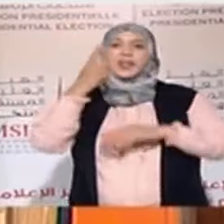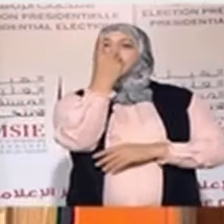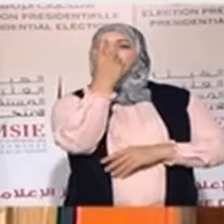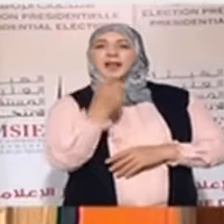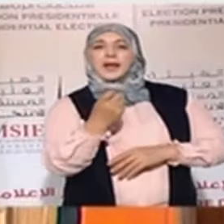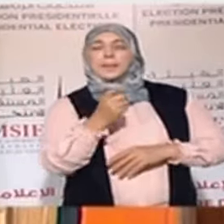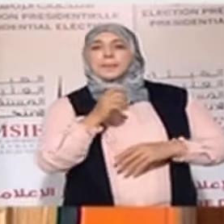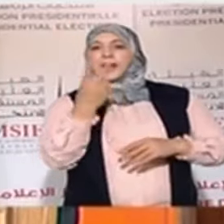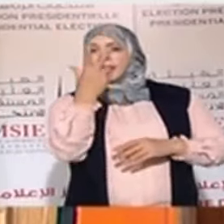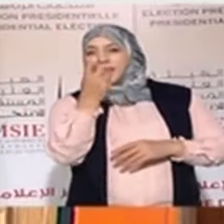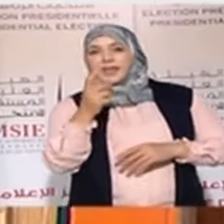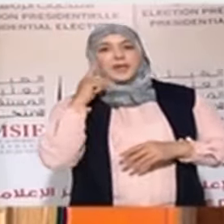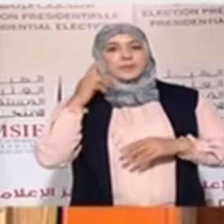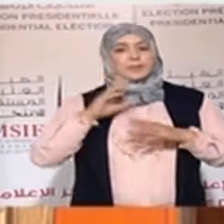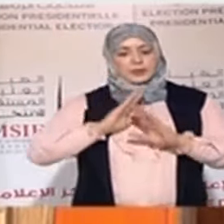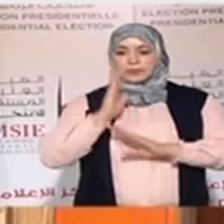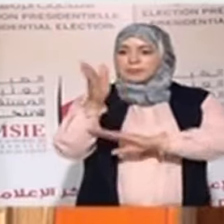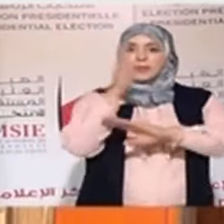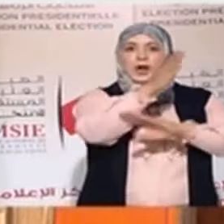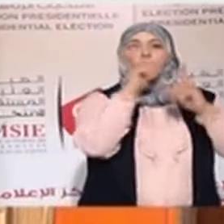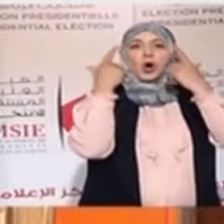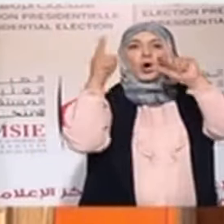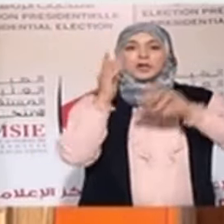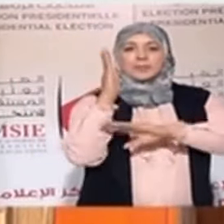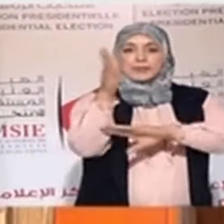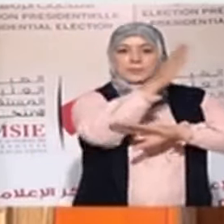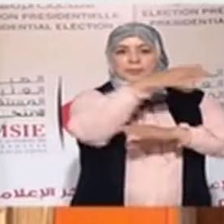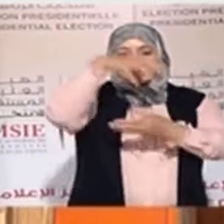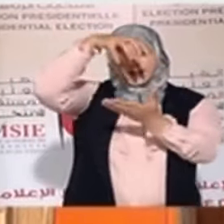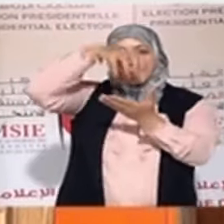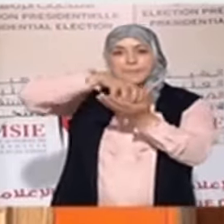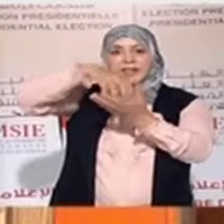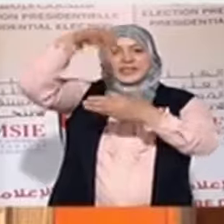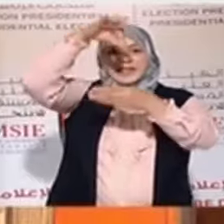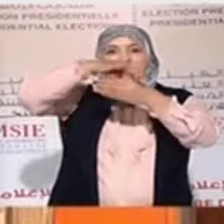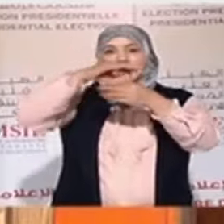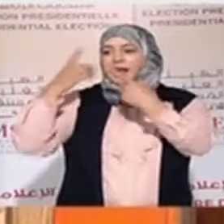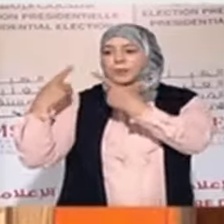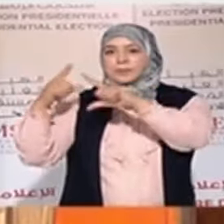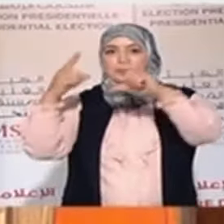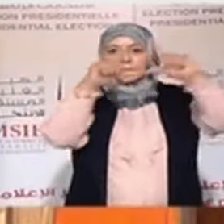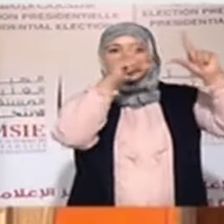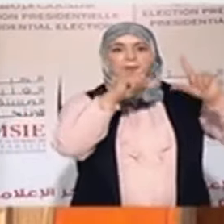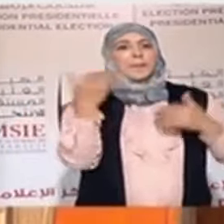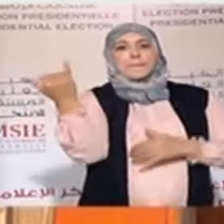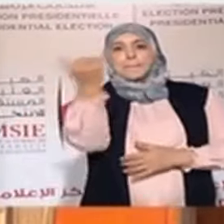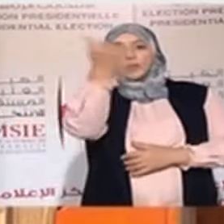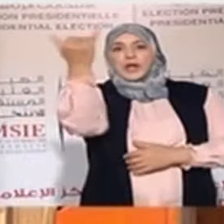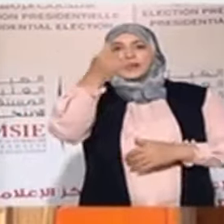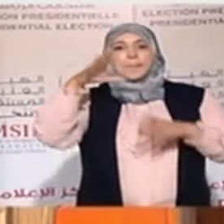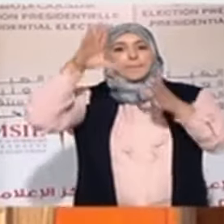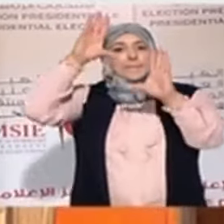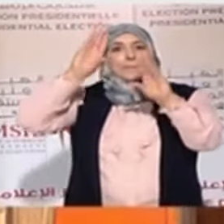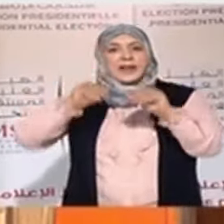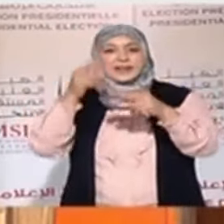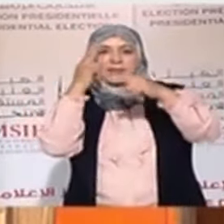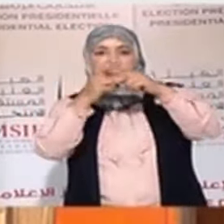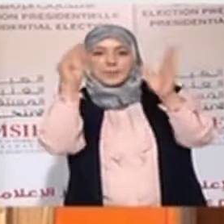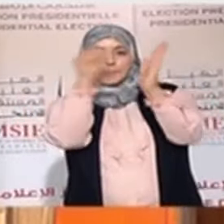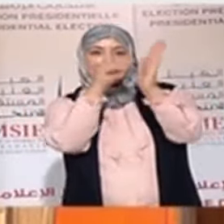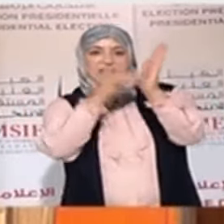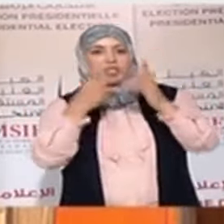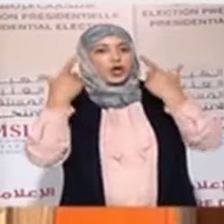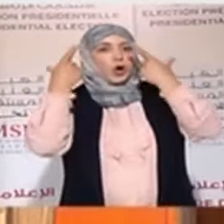من الإدلاء بصوته في أي مركز اقتراع قريب له بغض النظر عن المكان المسجل فيه،